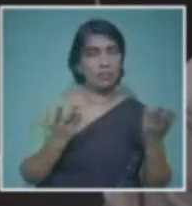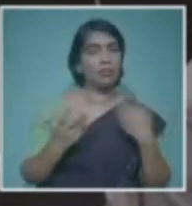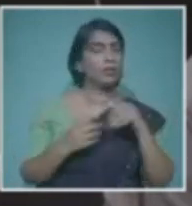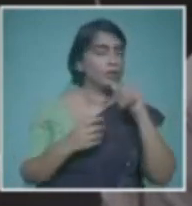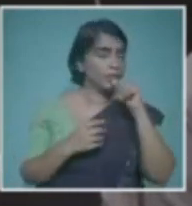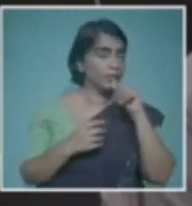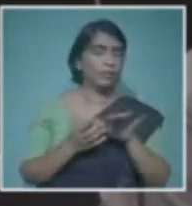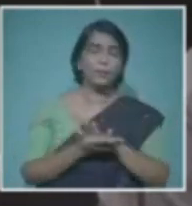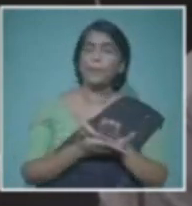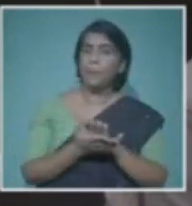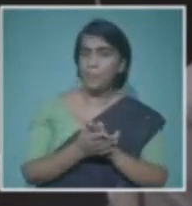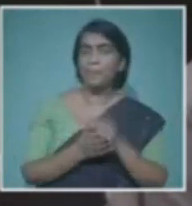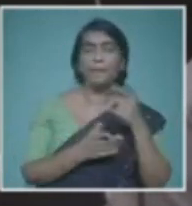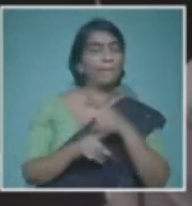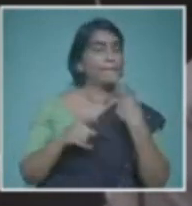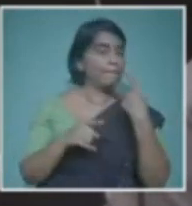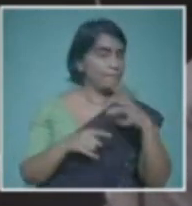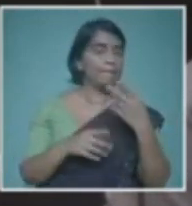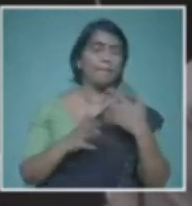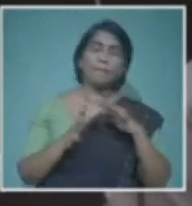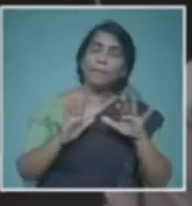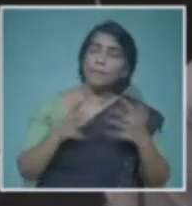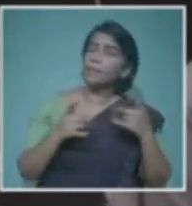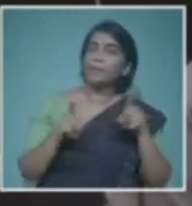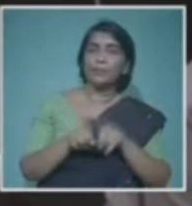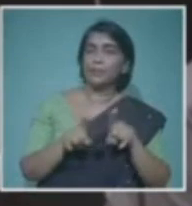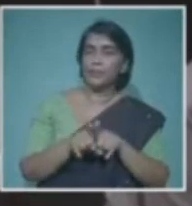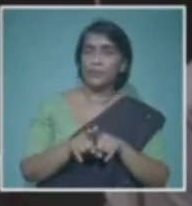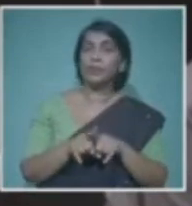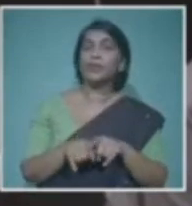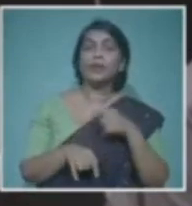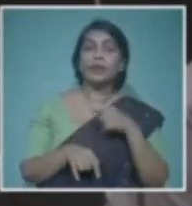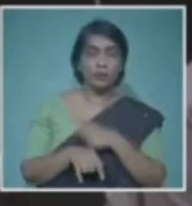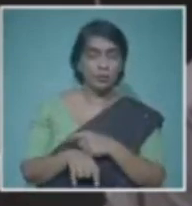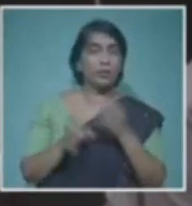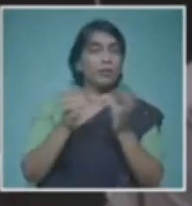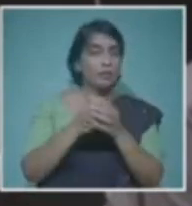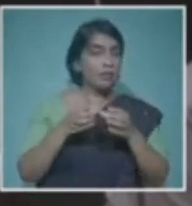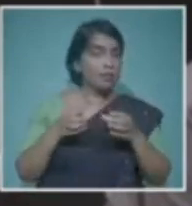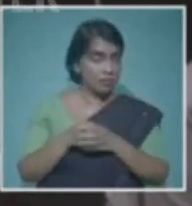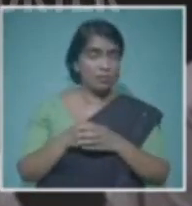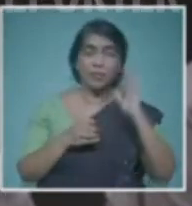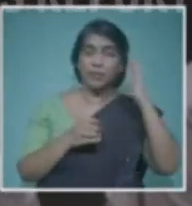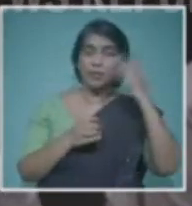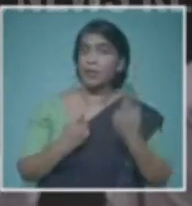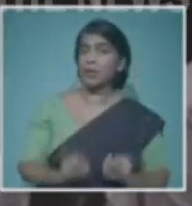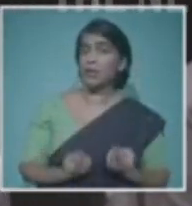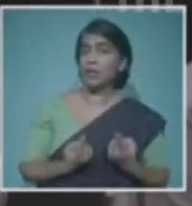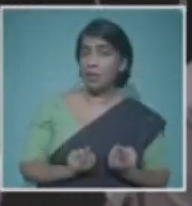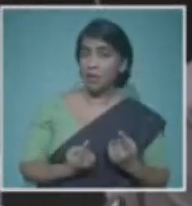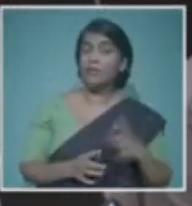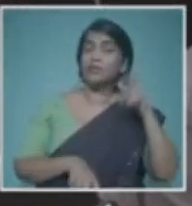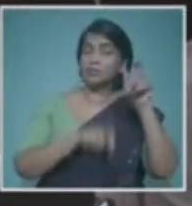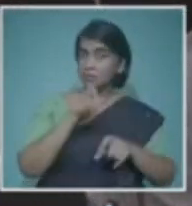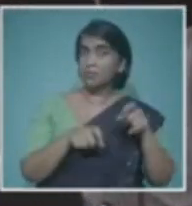බව ඉතාමත්ම පැහැදිලි ඉතින් ඒ නිසා මොන වගේ විදියටද මේ මේ කණ්ඩායම් වලට ඒ විශේෂ